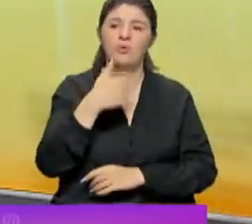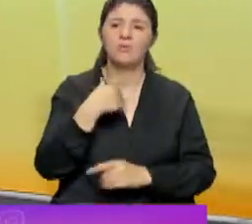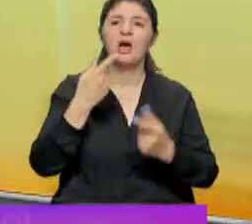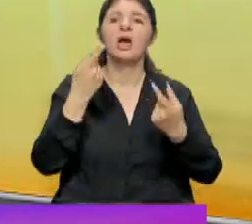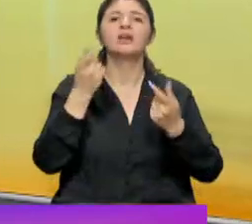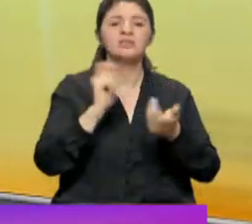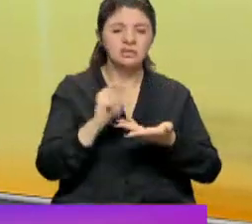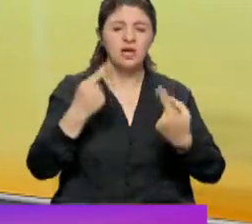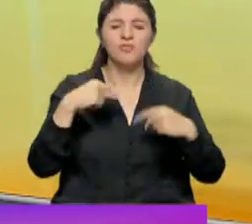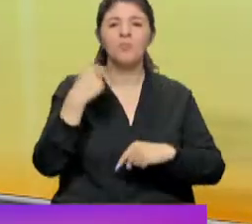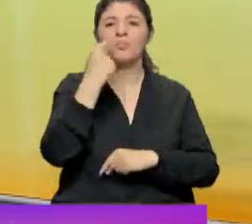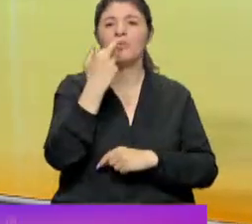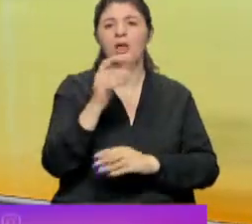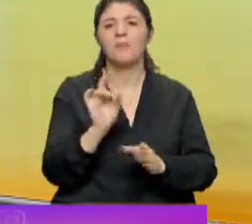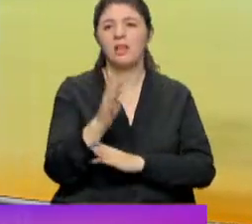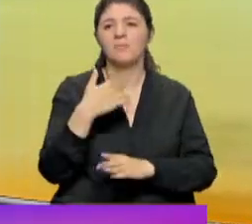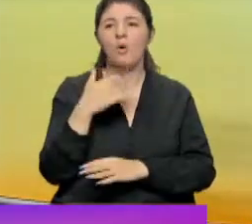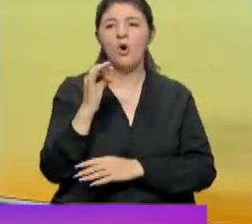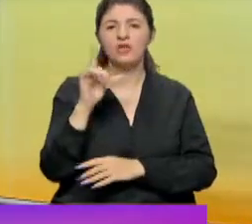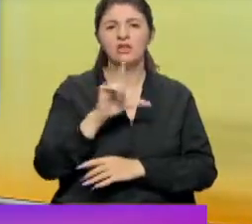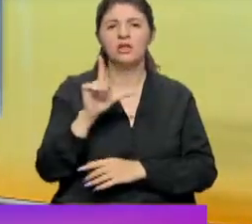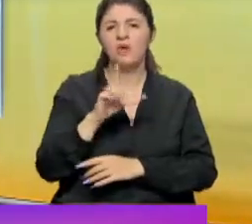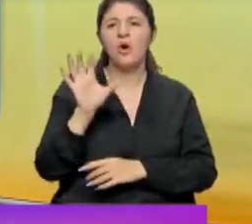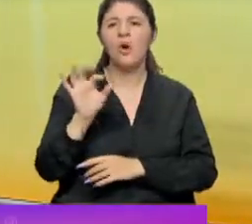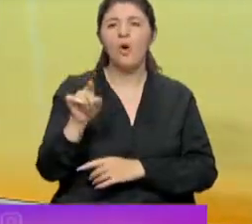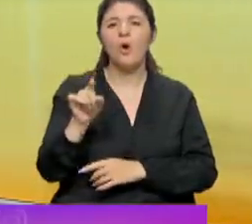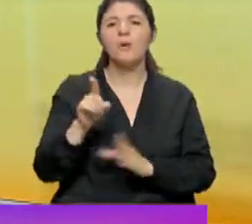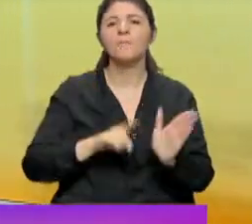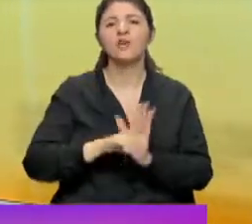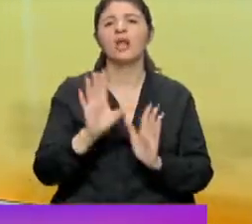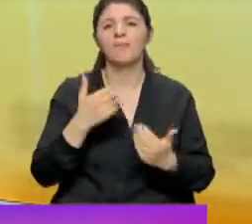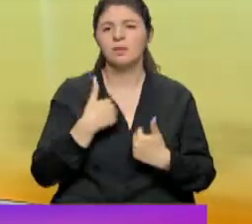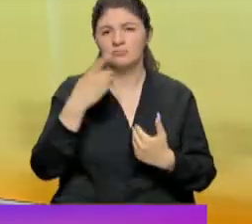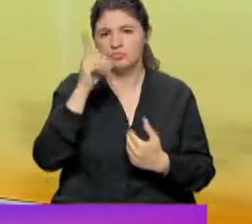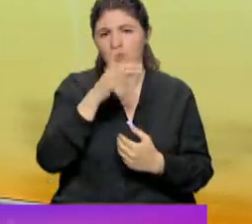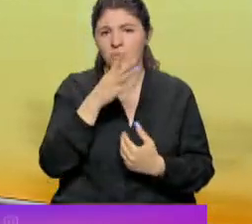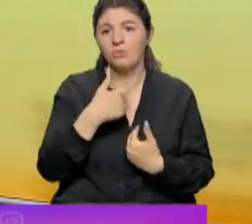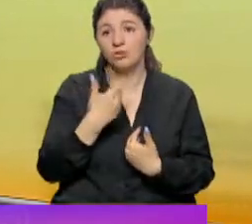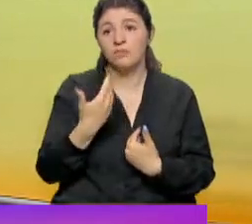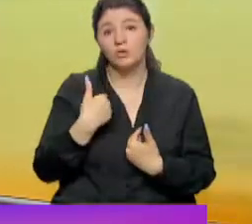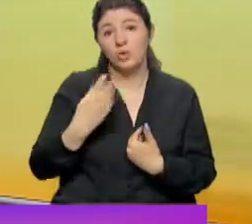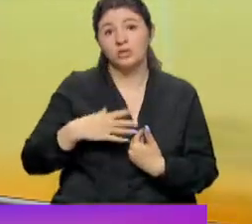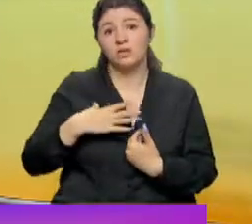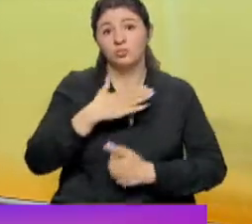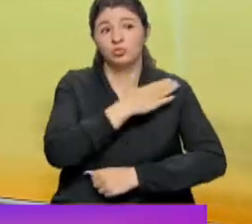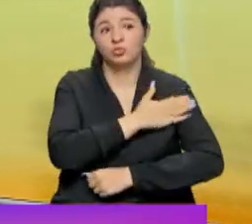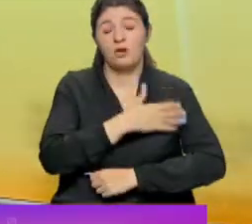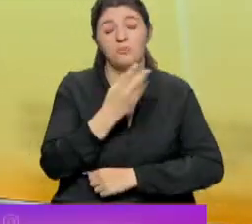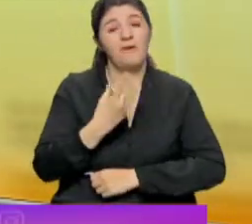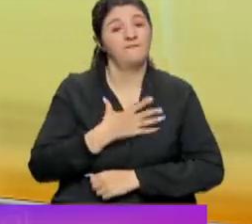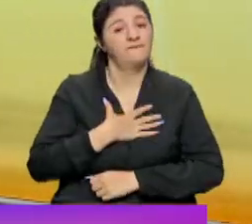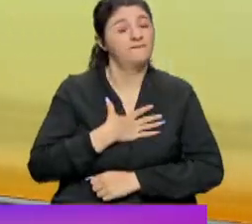yazıları geçtiniz bile Mülakatta ediyorlar ben öyle Ortaokulda ve lisede O onları Başaramadım için biliyorum yoksa ben de isterdim subay